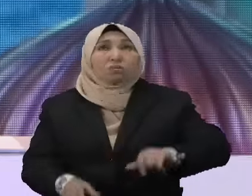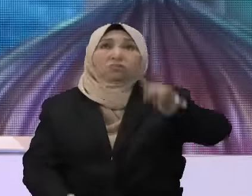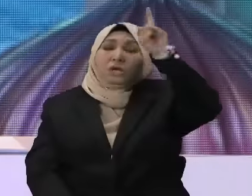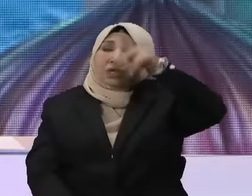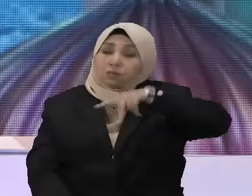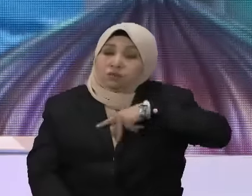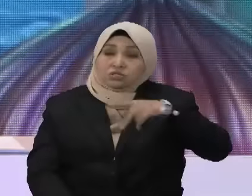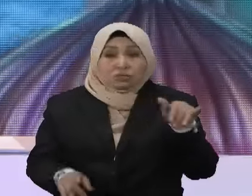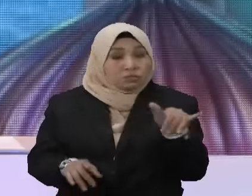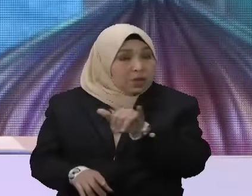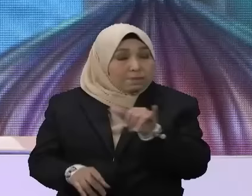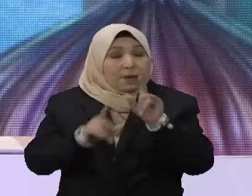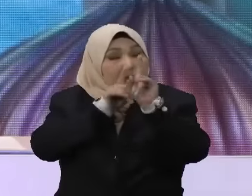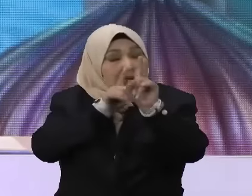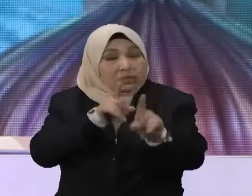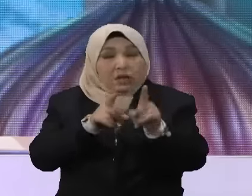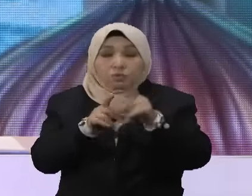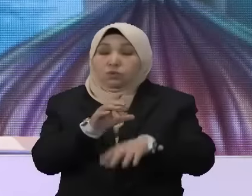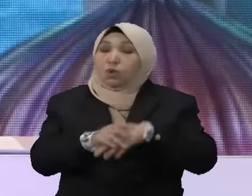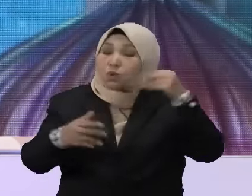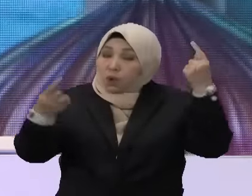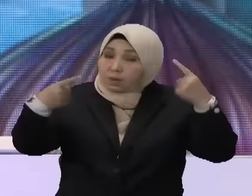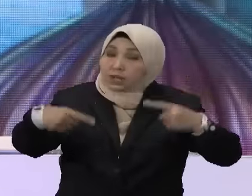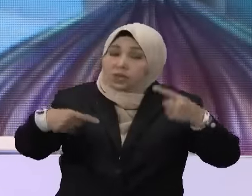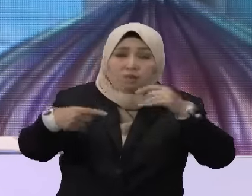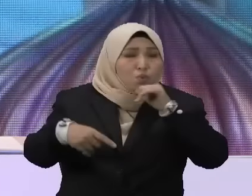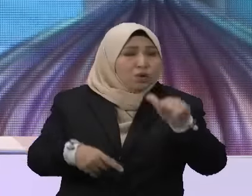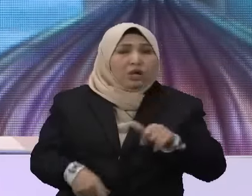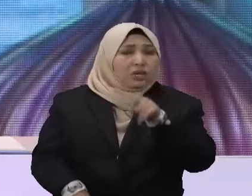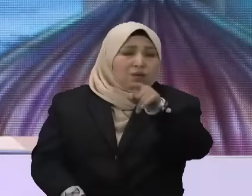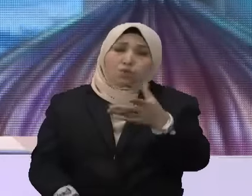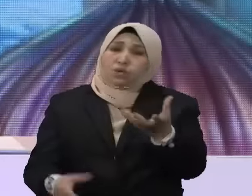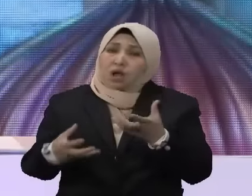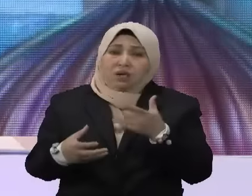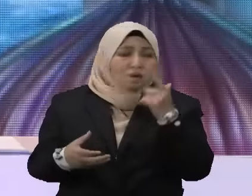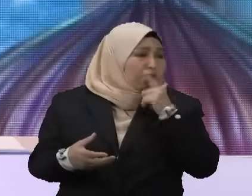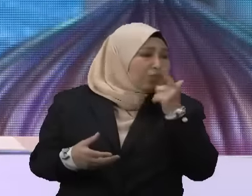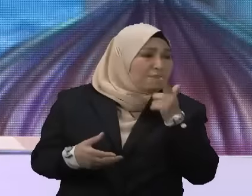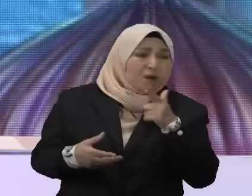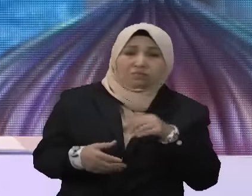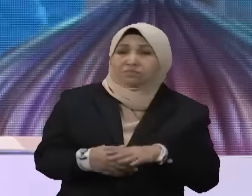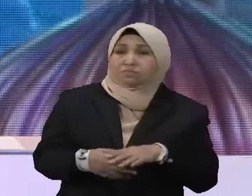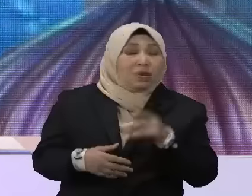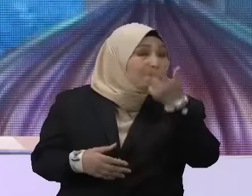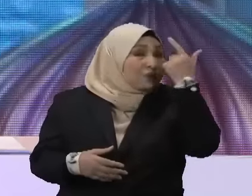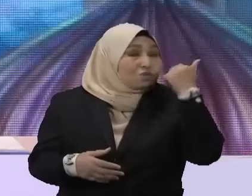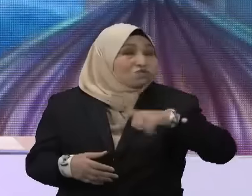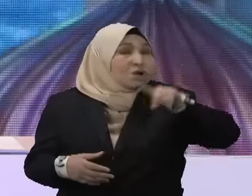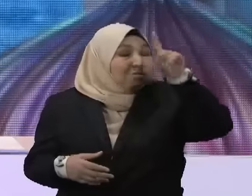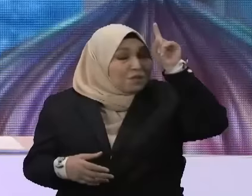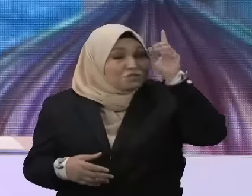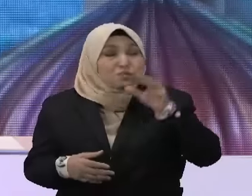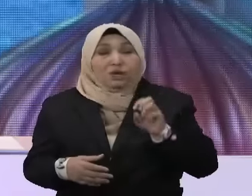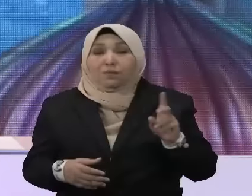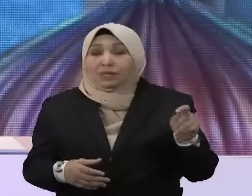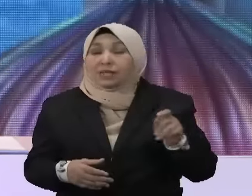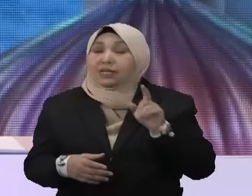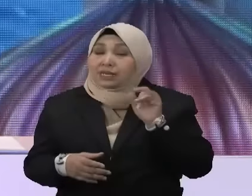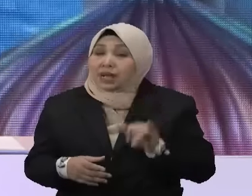seperti mana perintah untuk keluar berjihad juga, dia bukan kamu nak ke kamu tak nak. Kerana Allah SWT